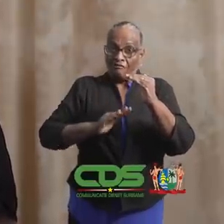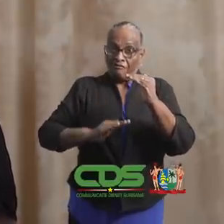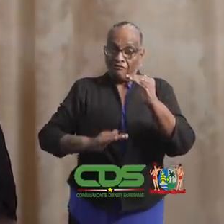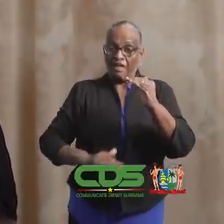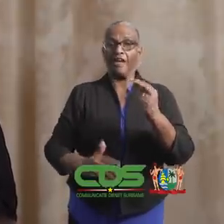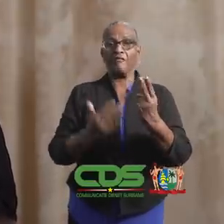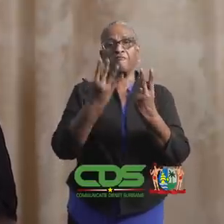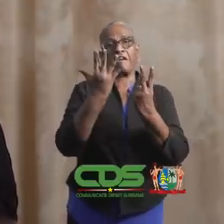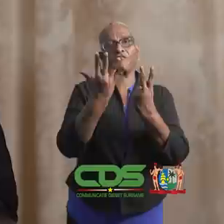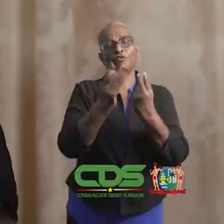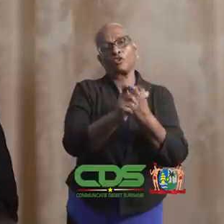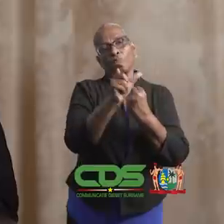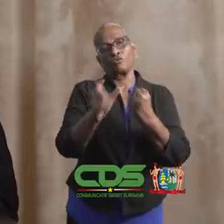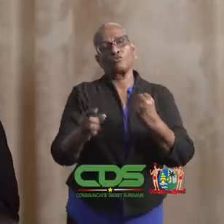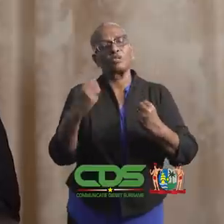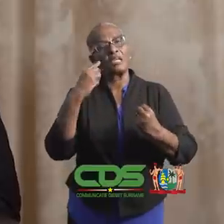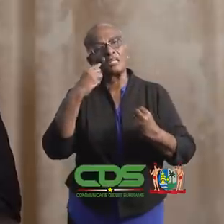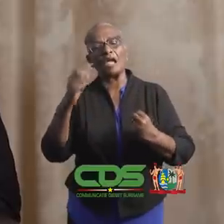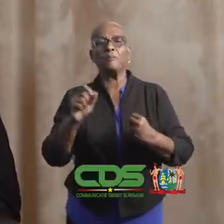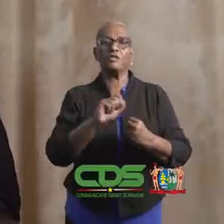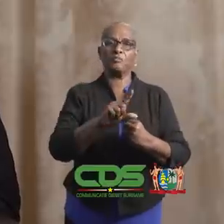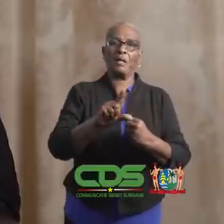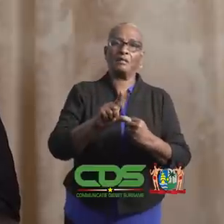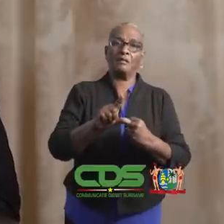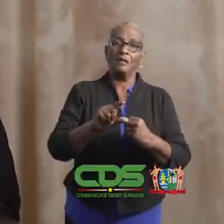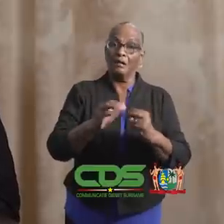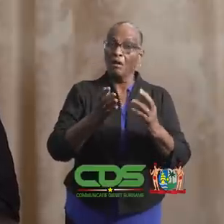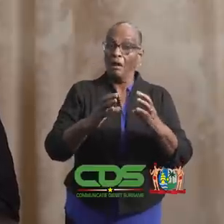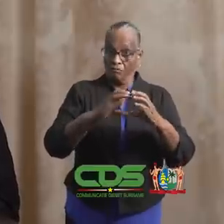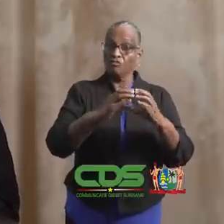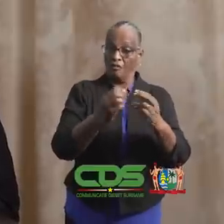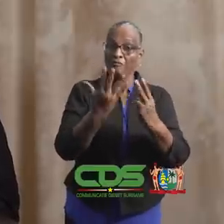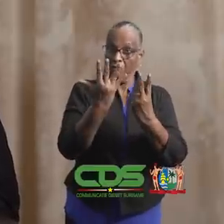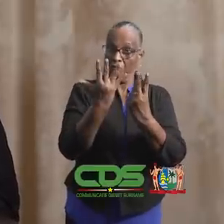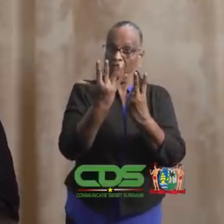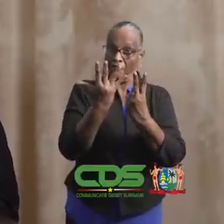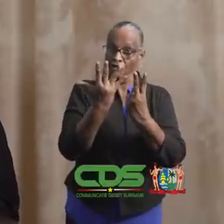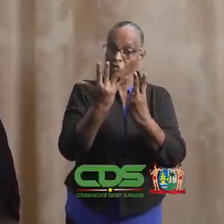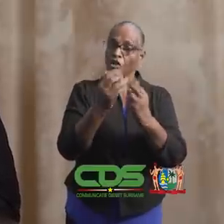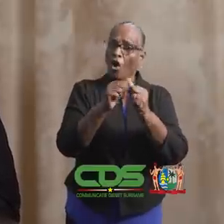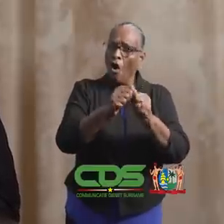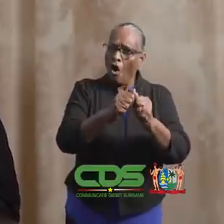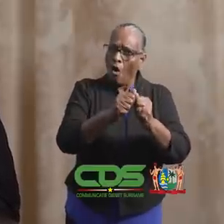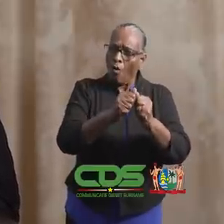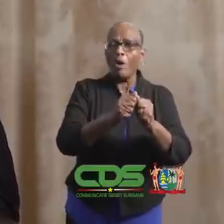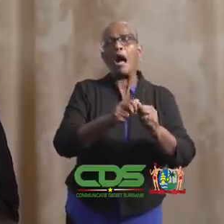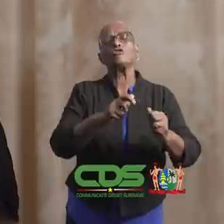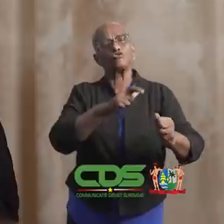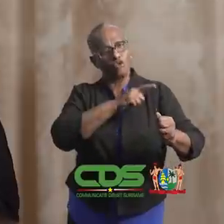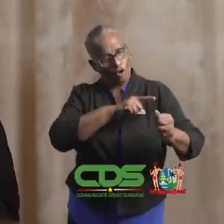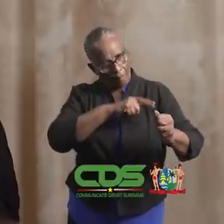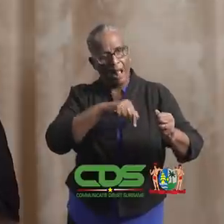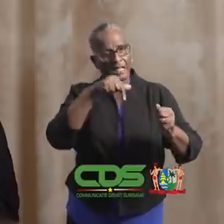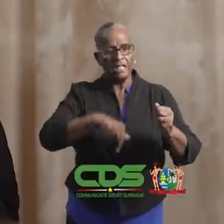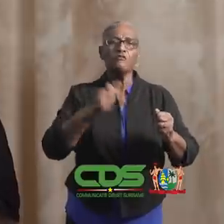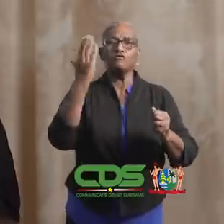25 besmettingen per dag. We houden het aantal van 25 besmettingen vast als norm voor